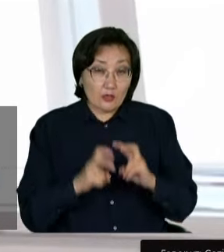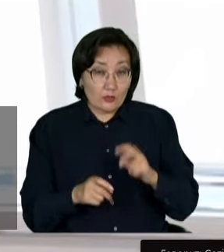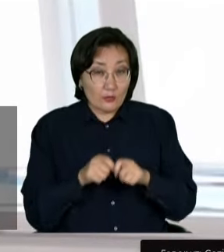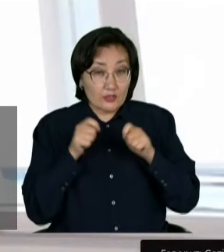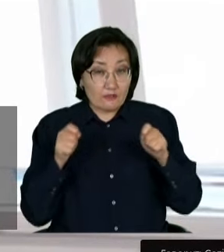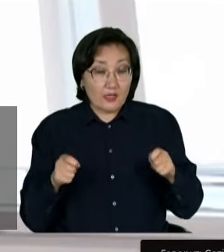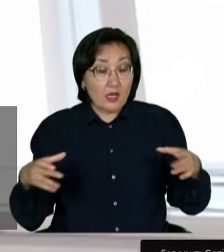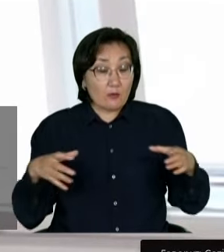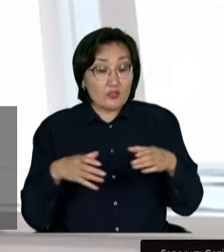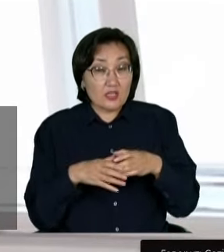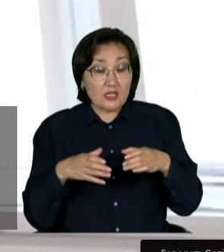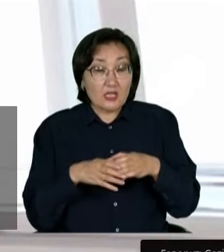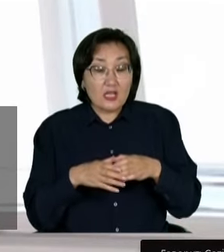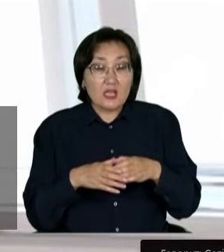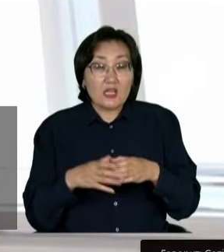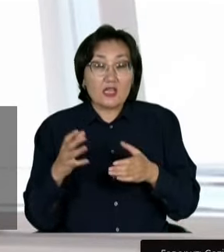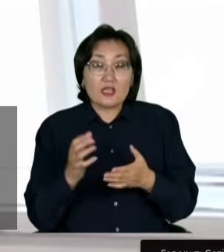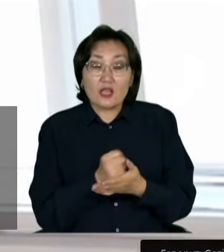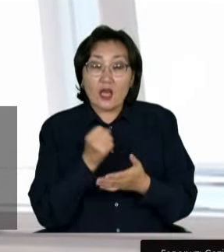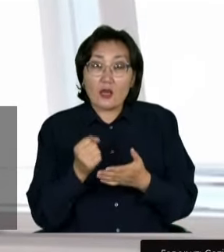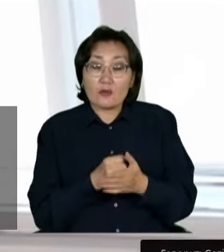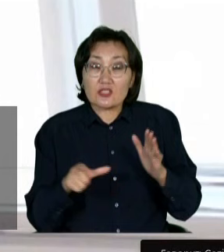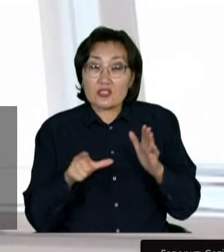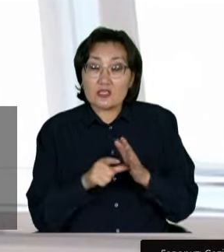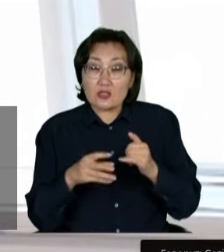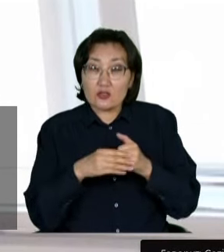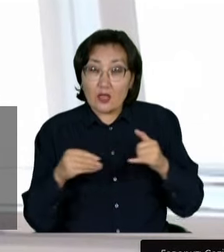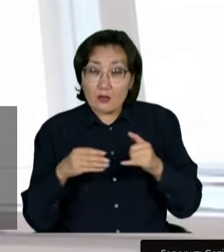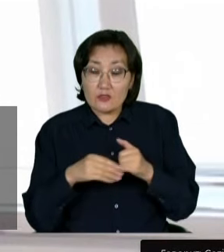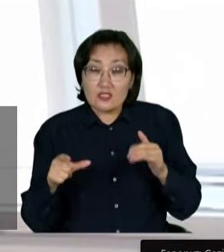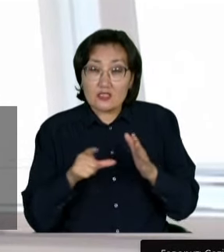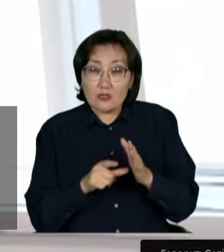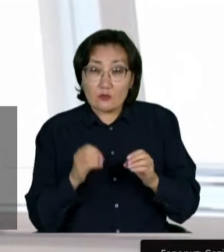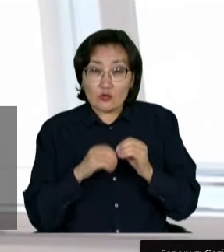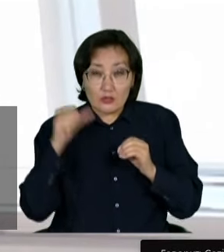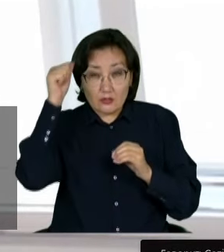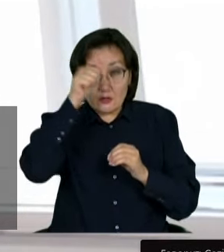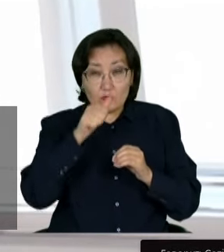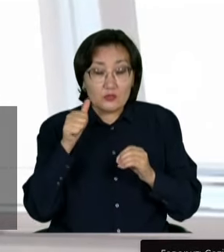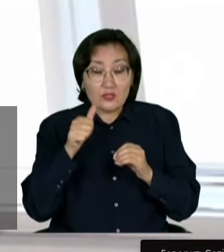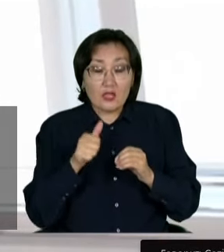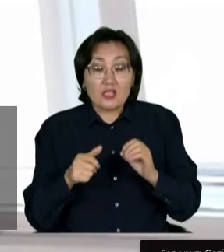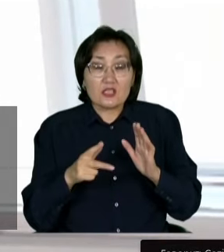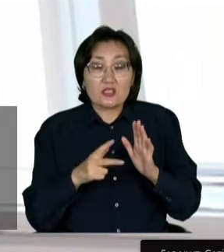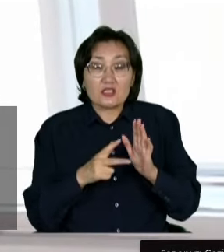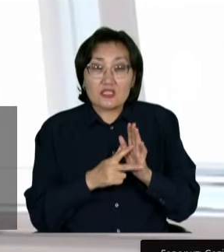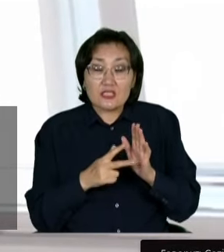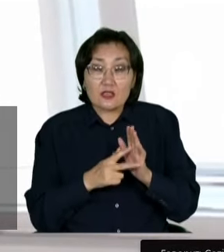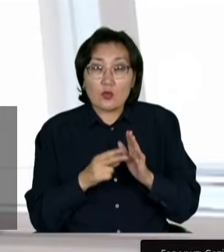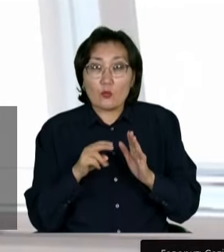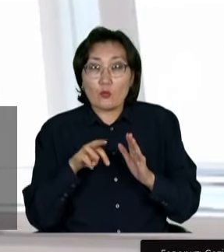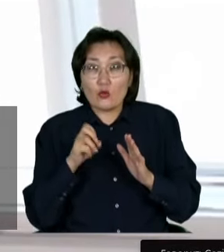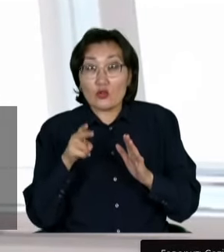кезінде корпоративтік табыс салығын және жер салығын 10 жылға, мүлік салығын 8 жылға